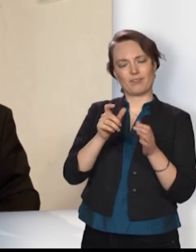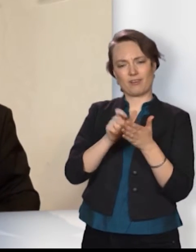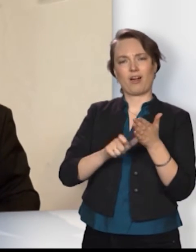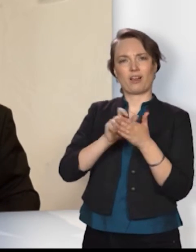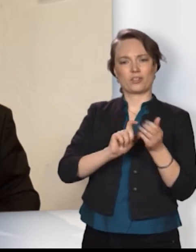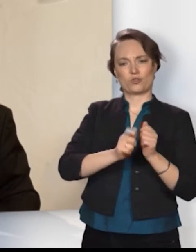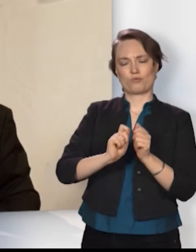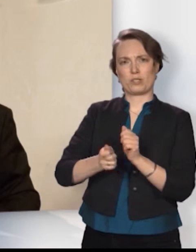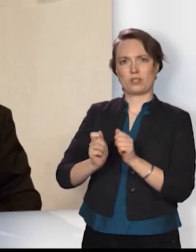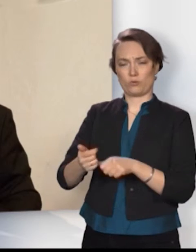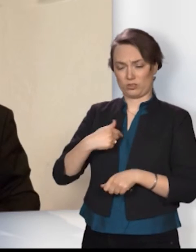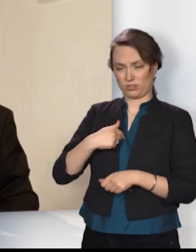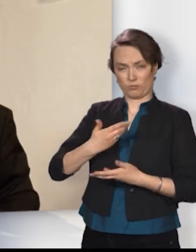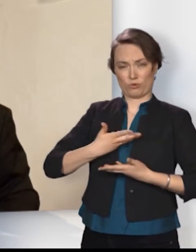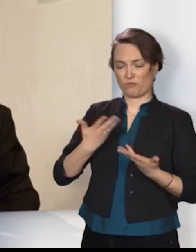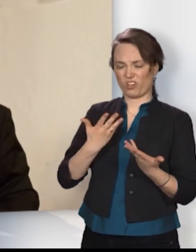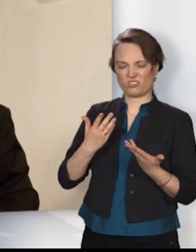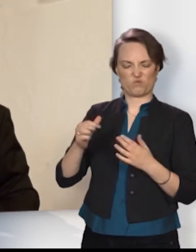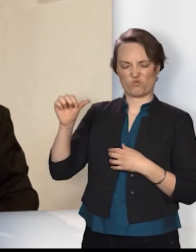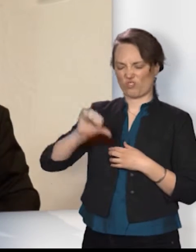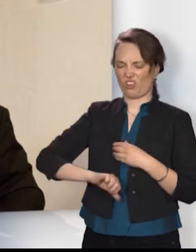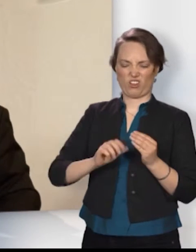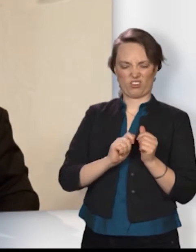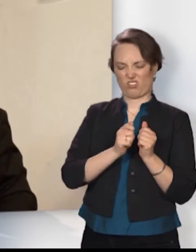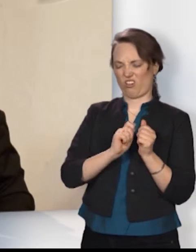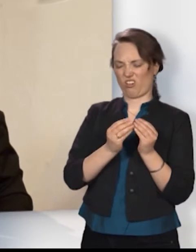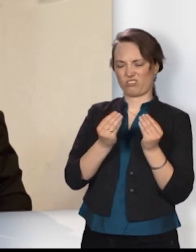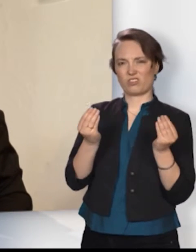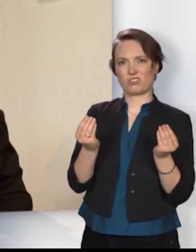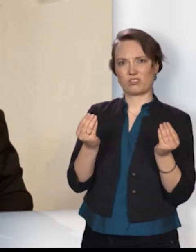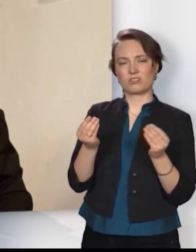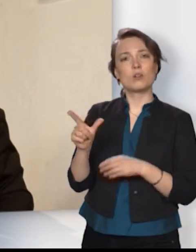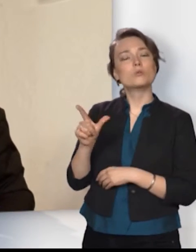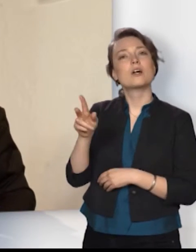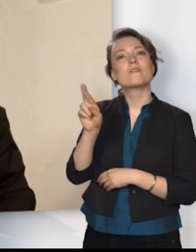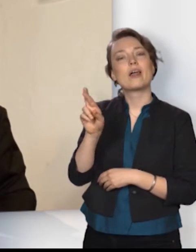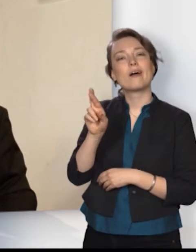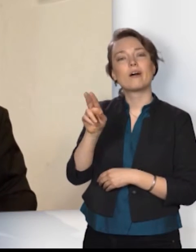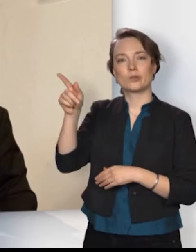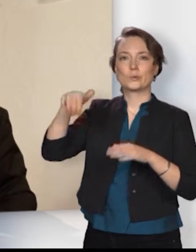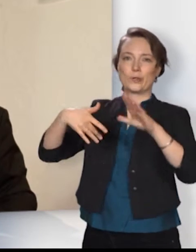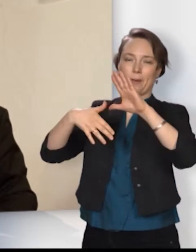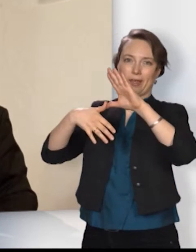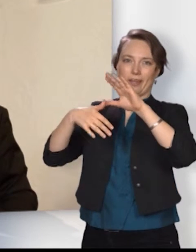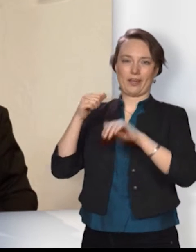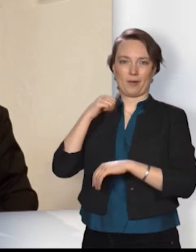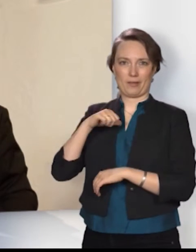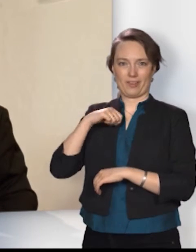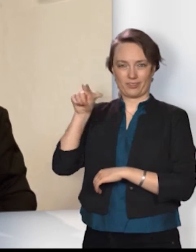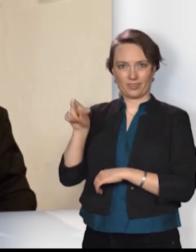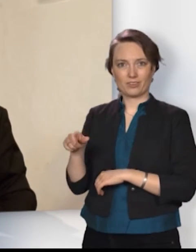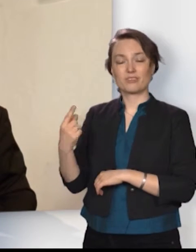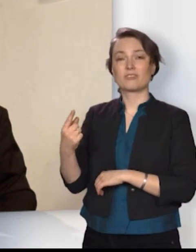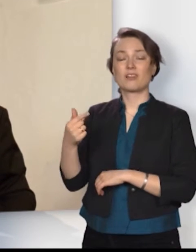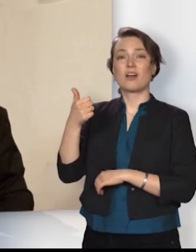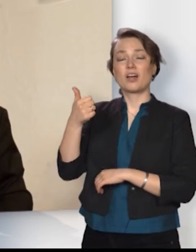bekommen. Luisa war eins von 15 Millionen verlorenen Kindern in Südamerika. Sie